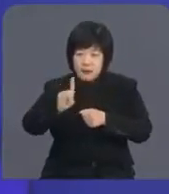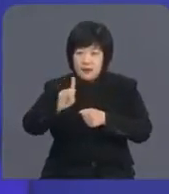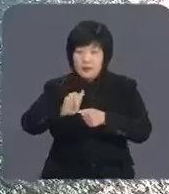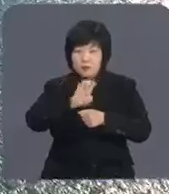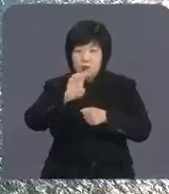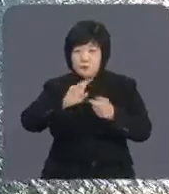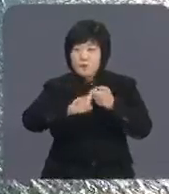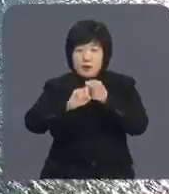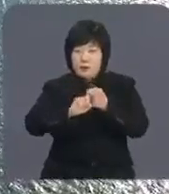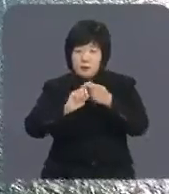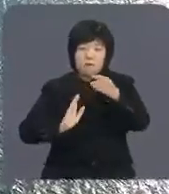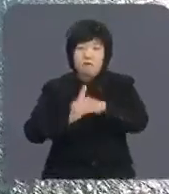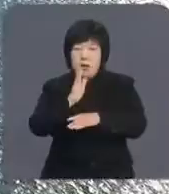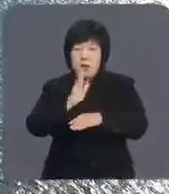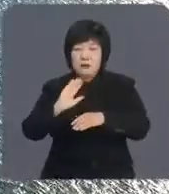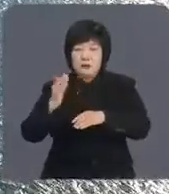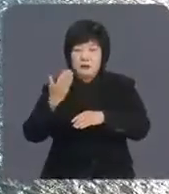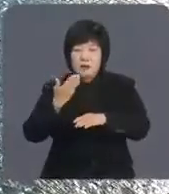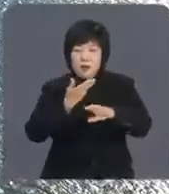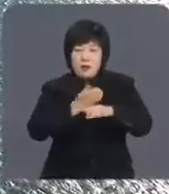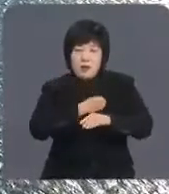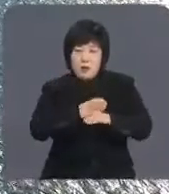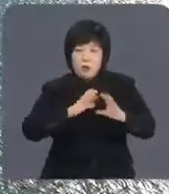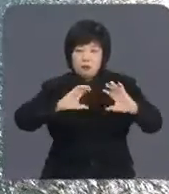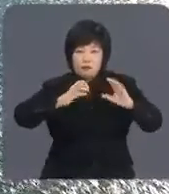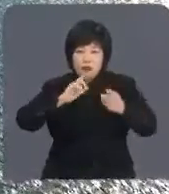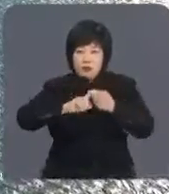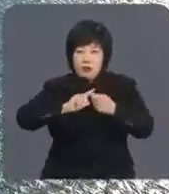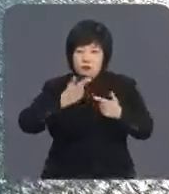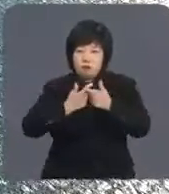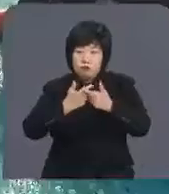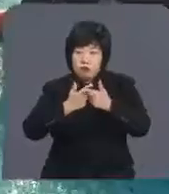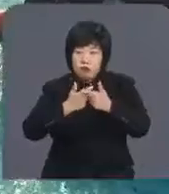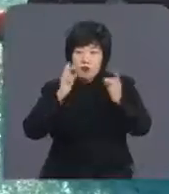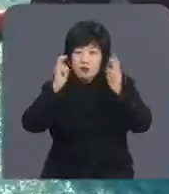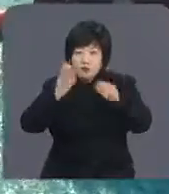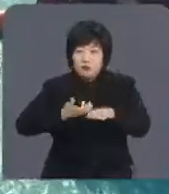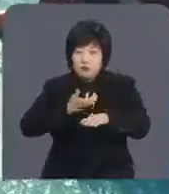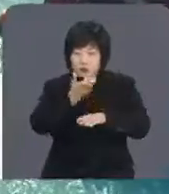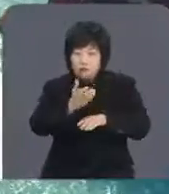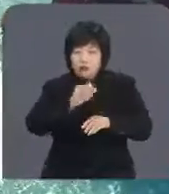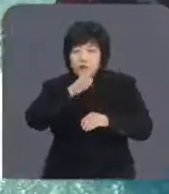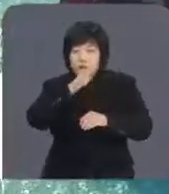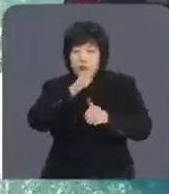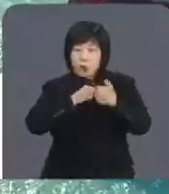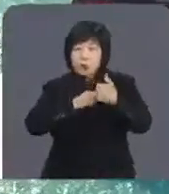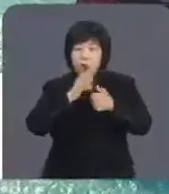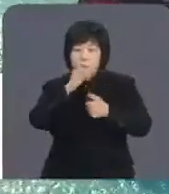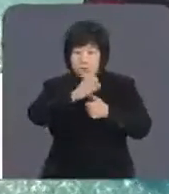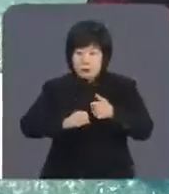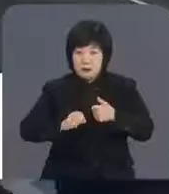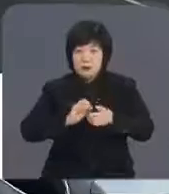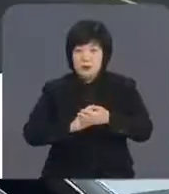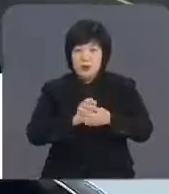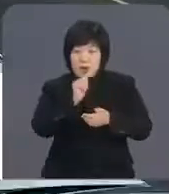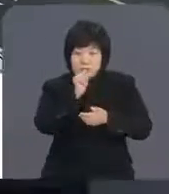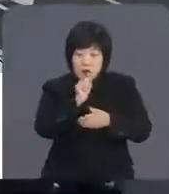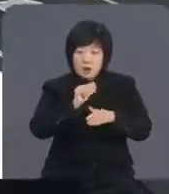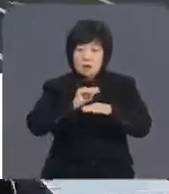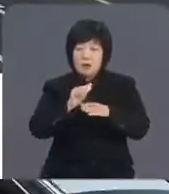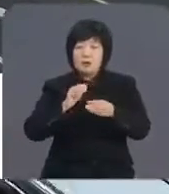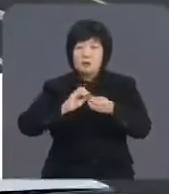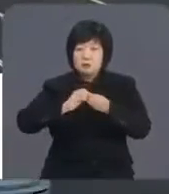능가합니다 회원국에 대한 부산 기업의 수출 비중은 전체의 55% 철강과 자동차